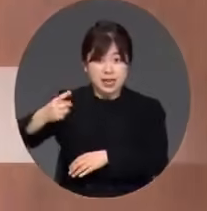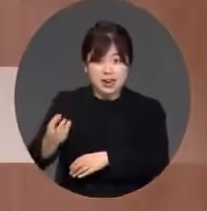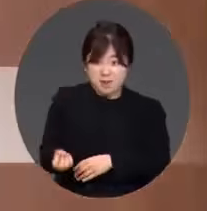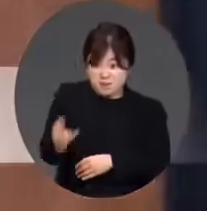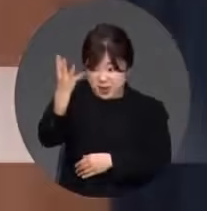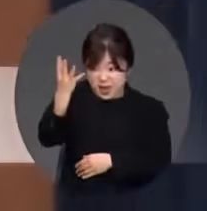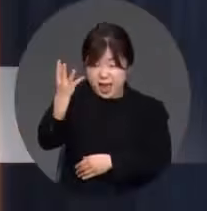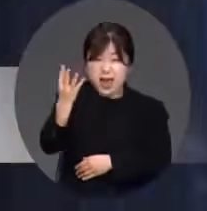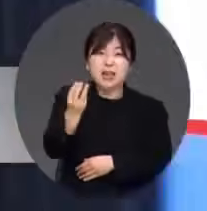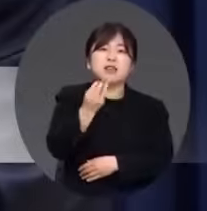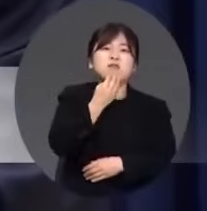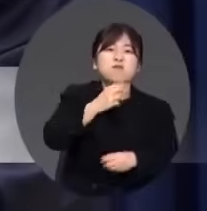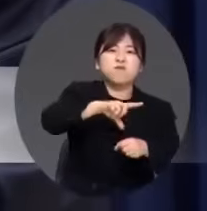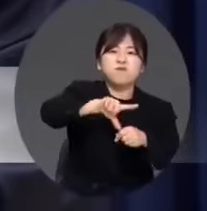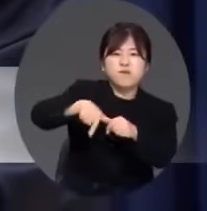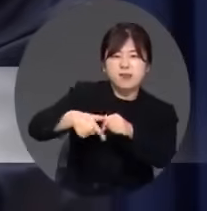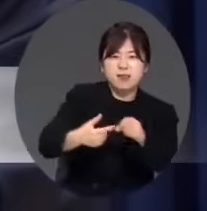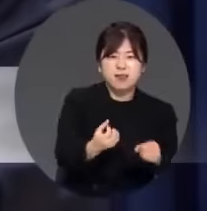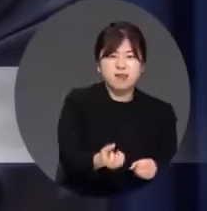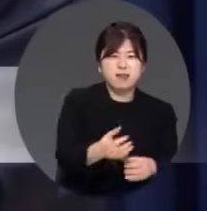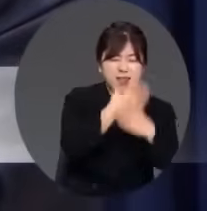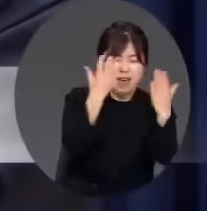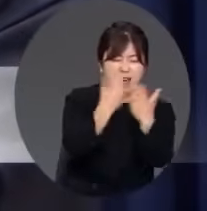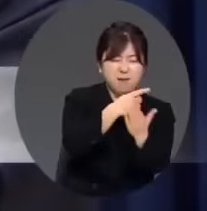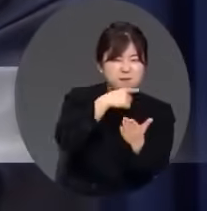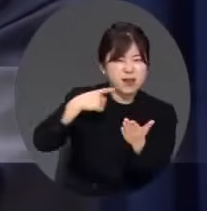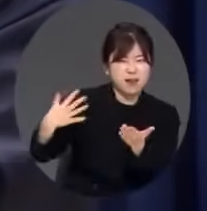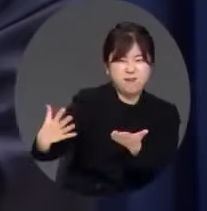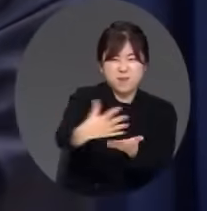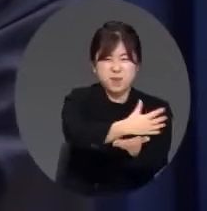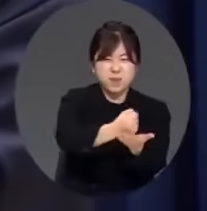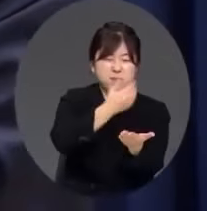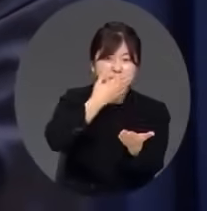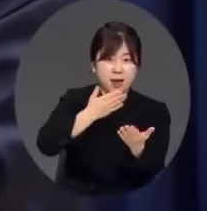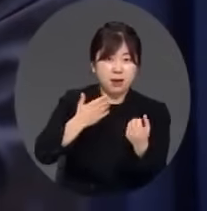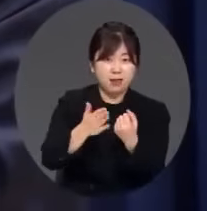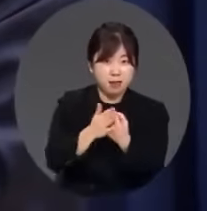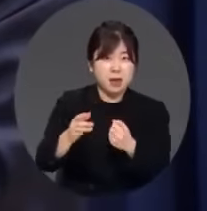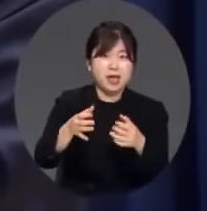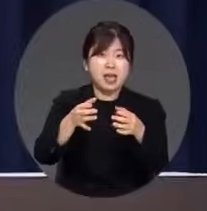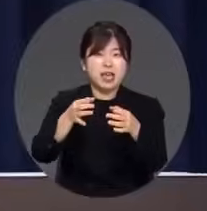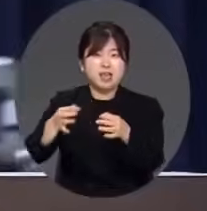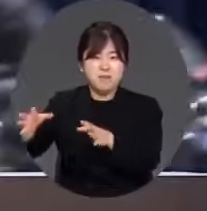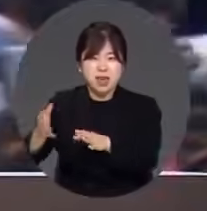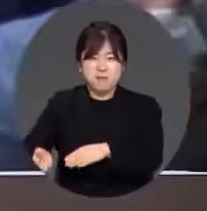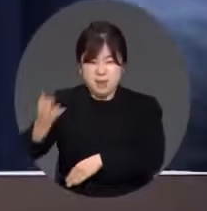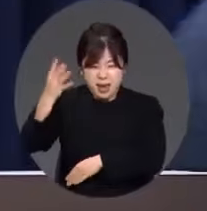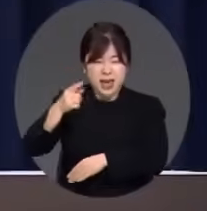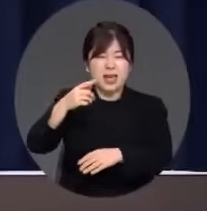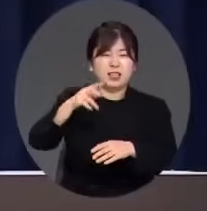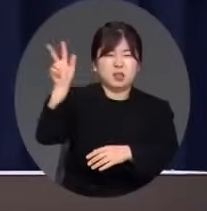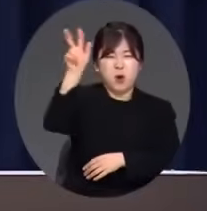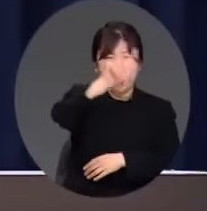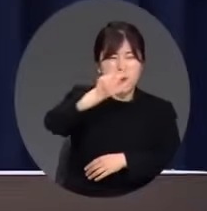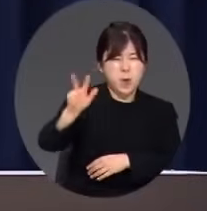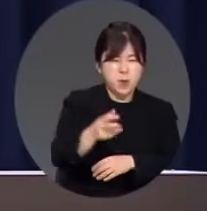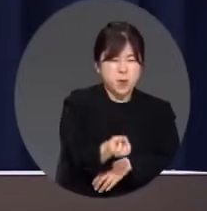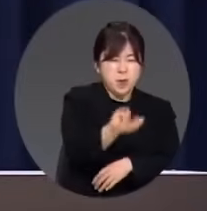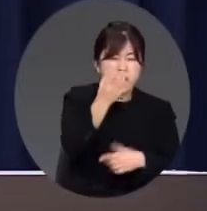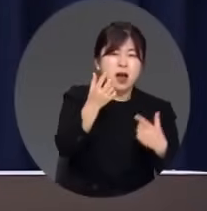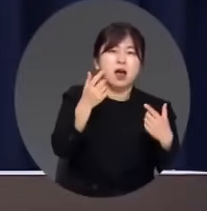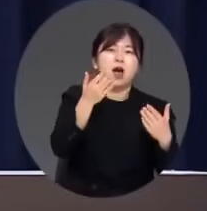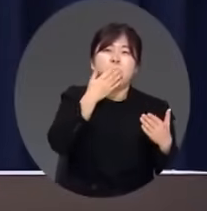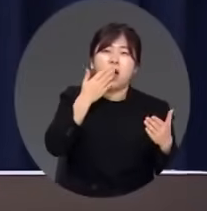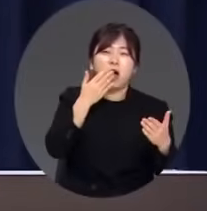대의에 공감해 김해 을 출마를 수락했다면서 김해의 승리가 전국의 승리가 되게 하겠다라고 말했습니다. 이에